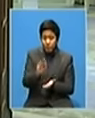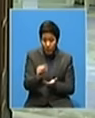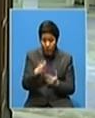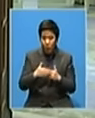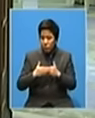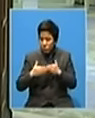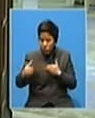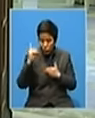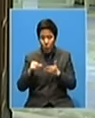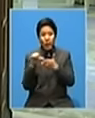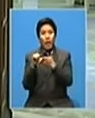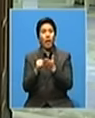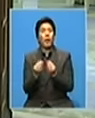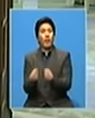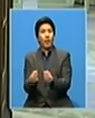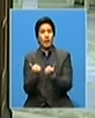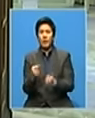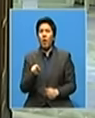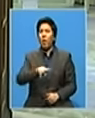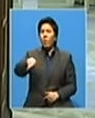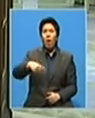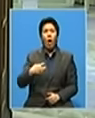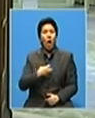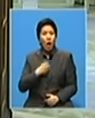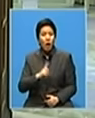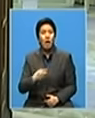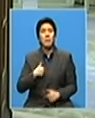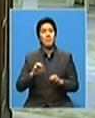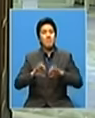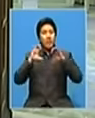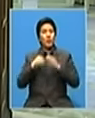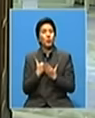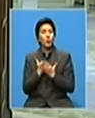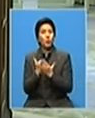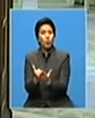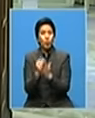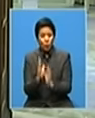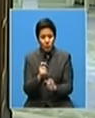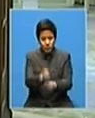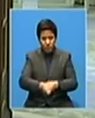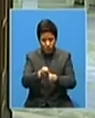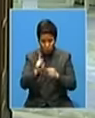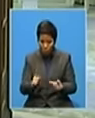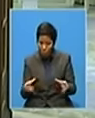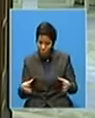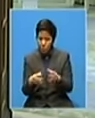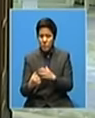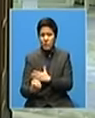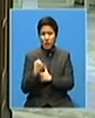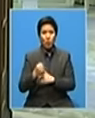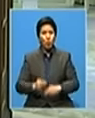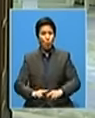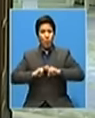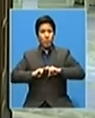ครับสิ่งที่พวกเขาต้องการมากที่สุดก็คือต้องการให้รัฐบาลช่วยเหลือให้ชาวเกษตรกรมีความเข้มแข็งพึ่งพาตนเอง